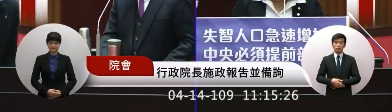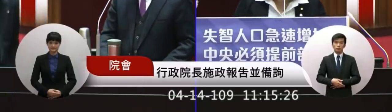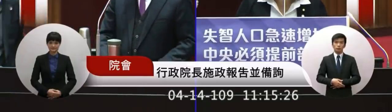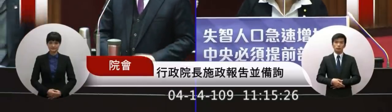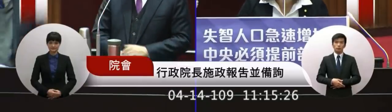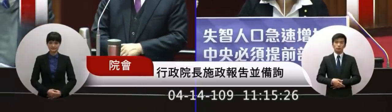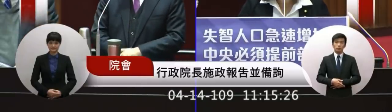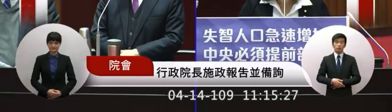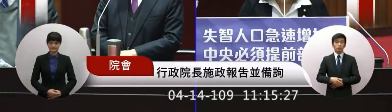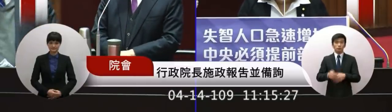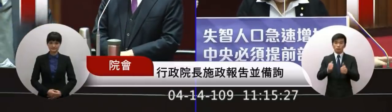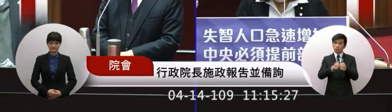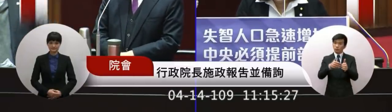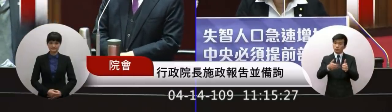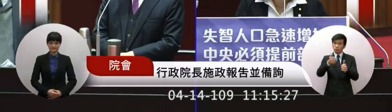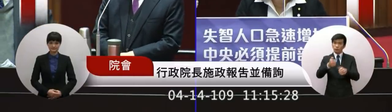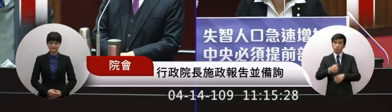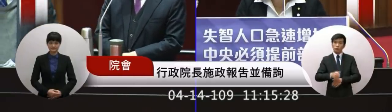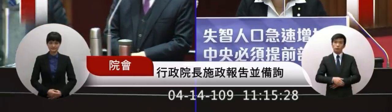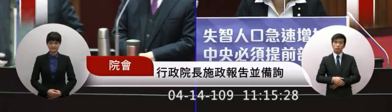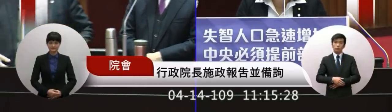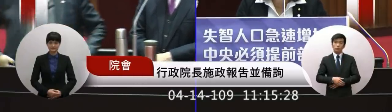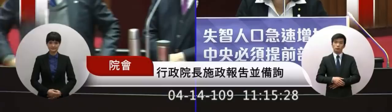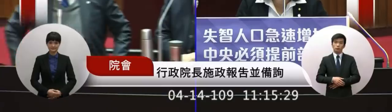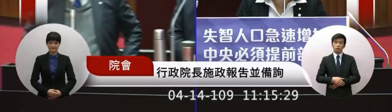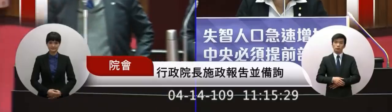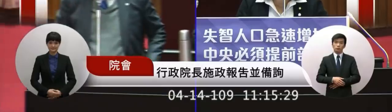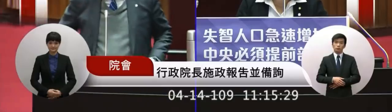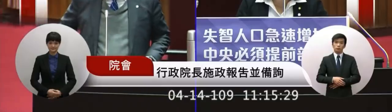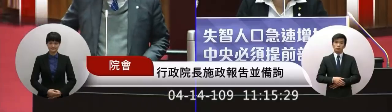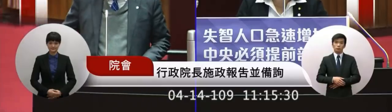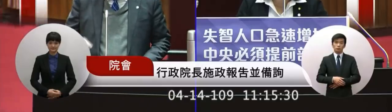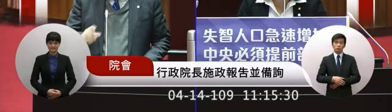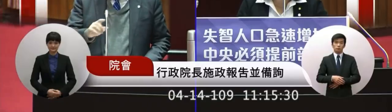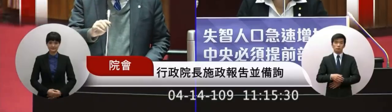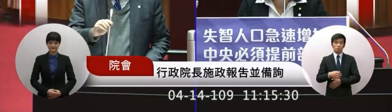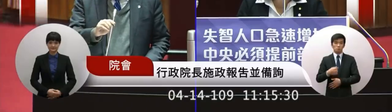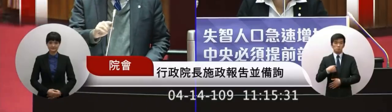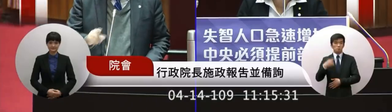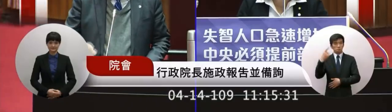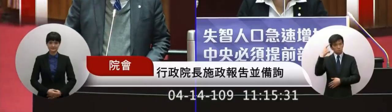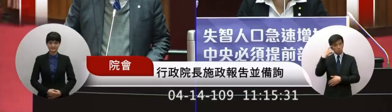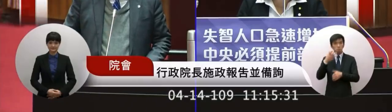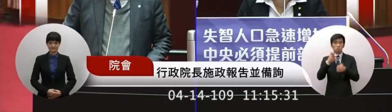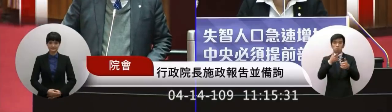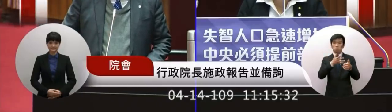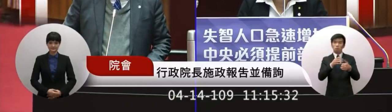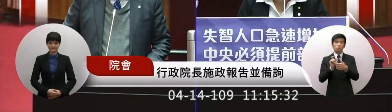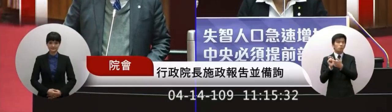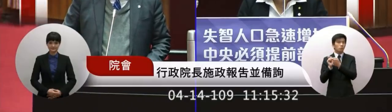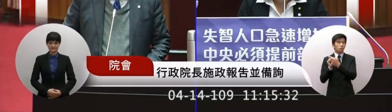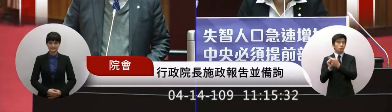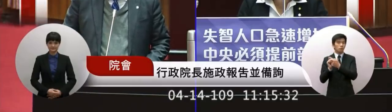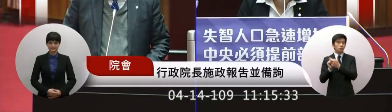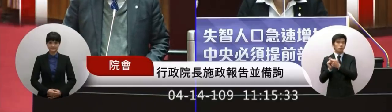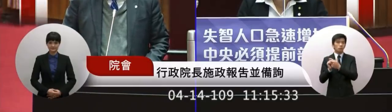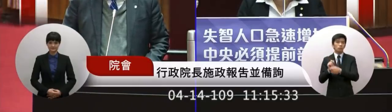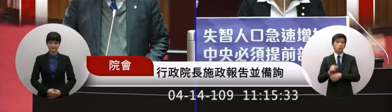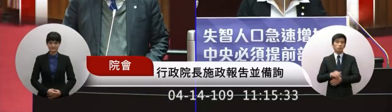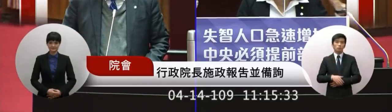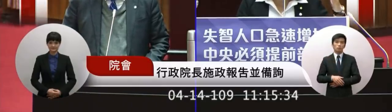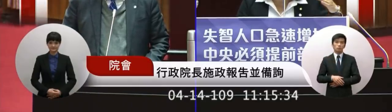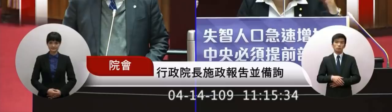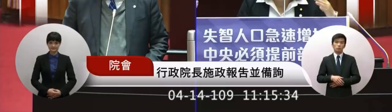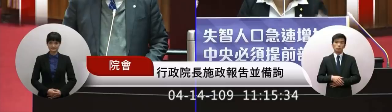市長請在這裡本學告訴你一個我們因為最近都